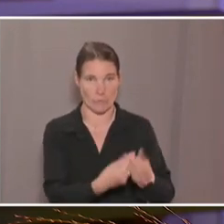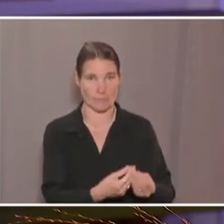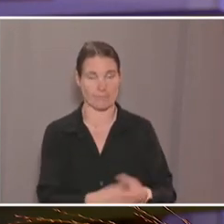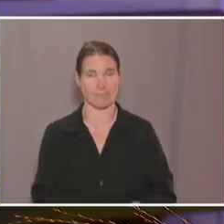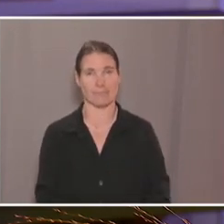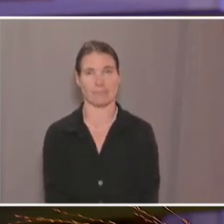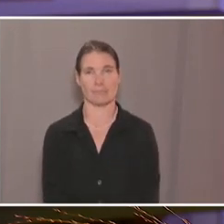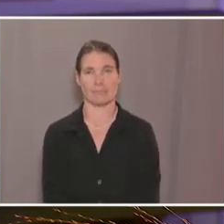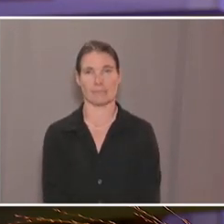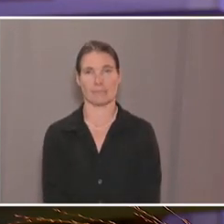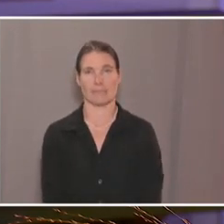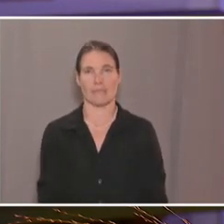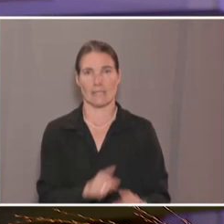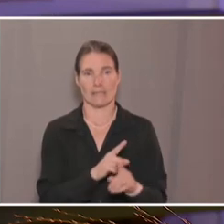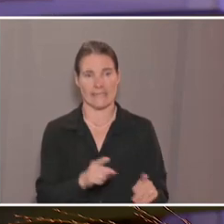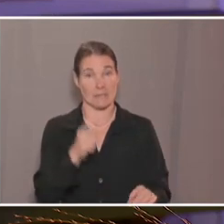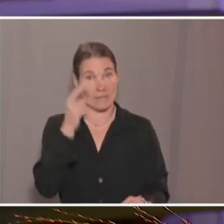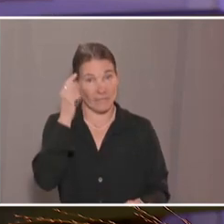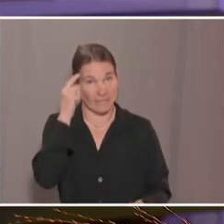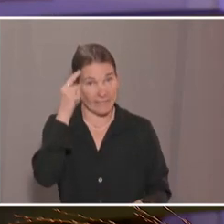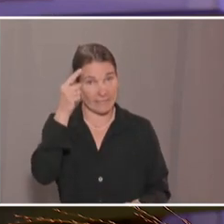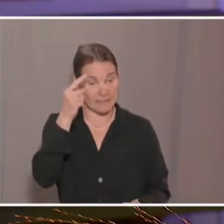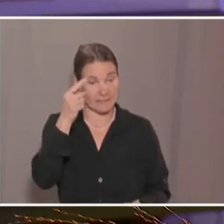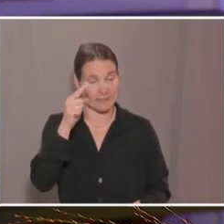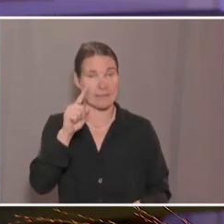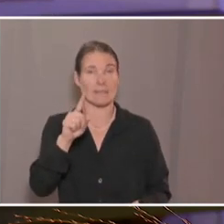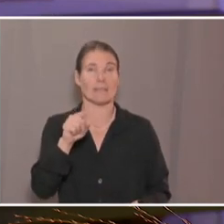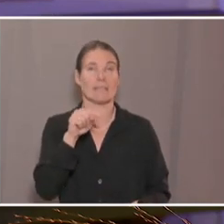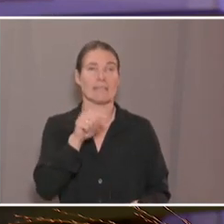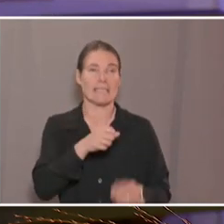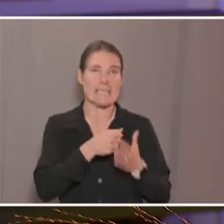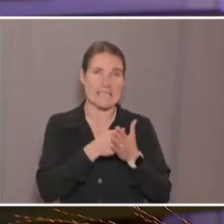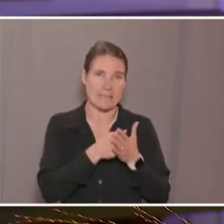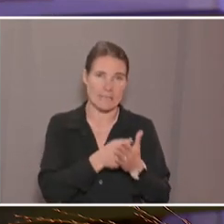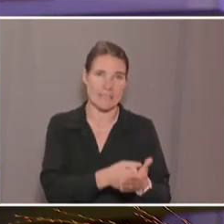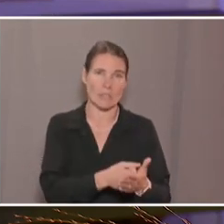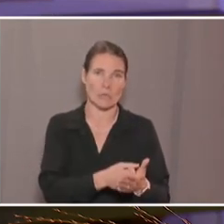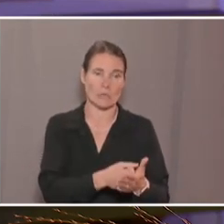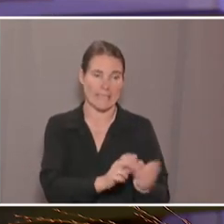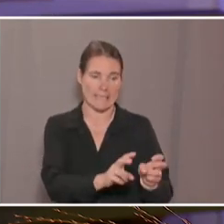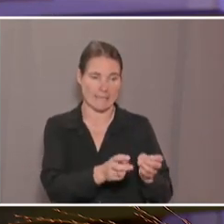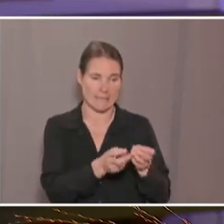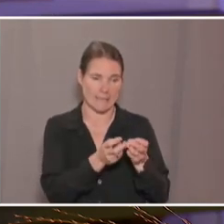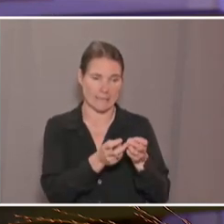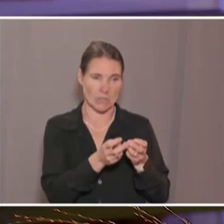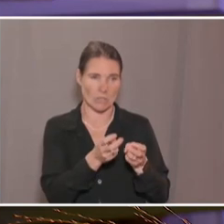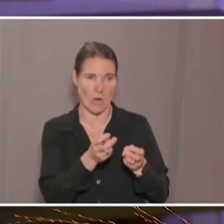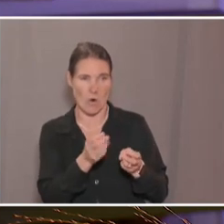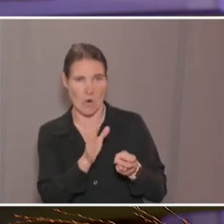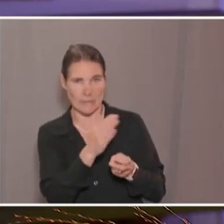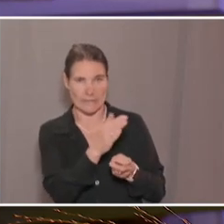Ende. Nicht Fachwissen, sondern die, Zitat, Intensivierung einer erzieherisch